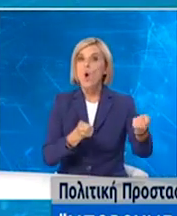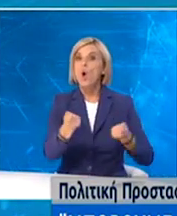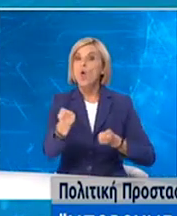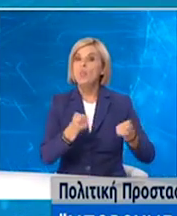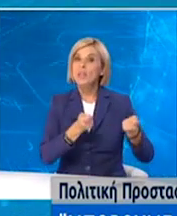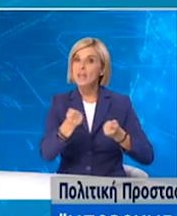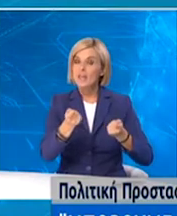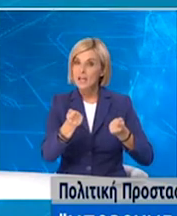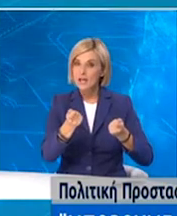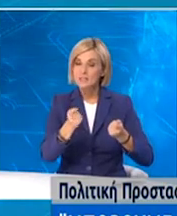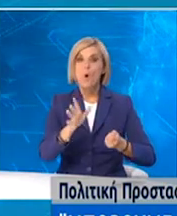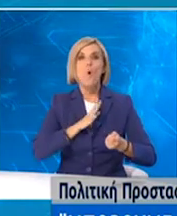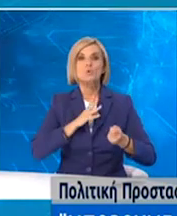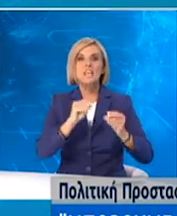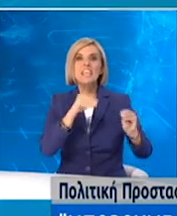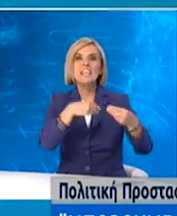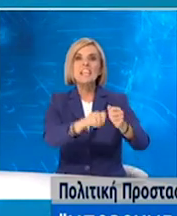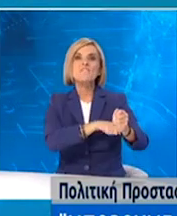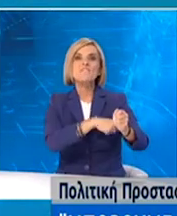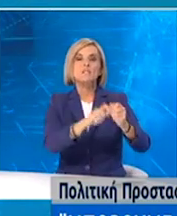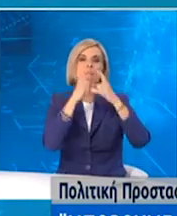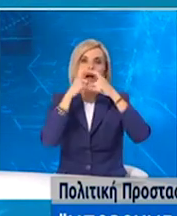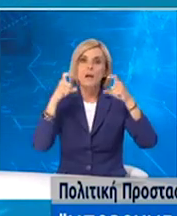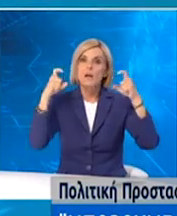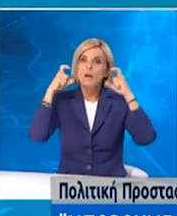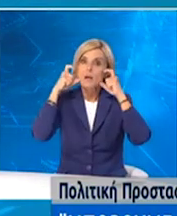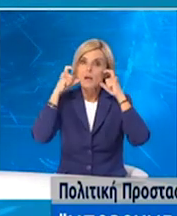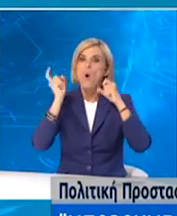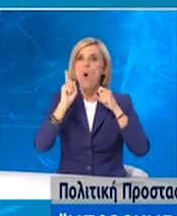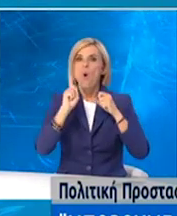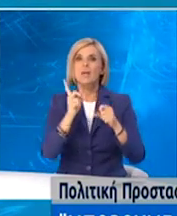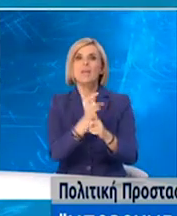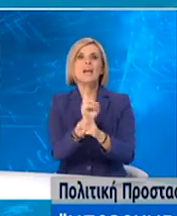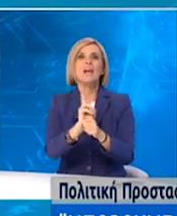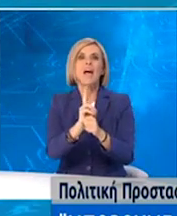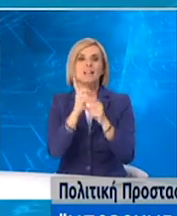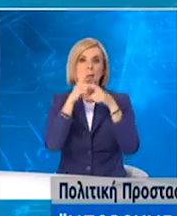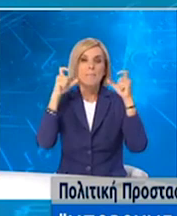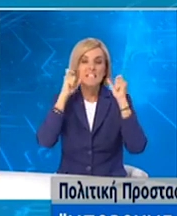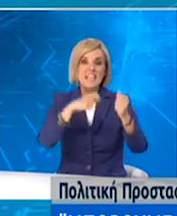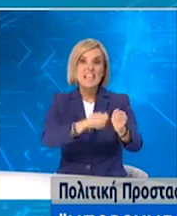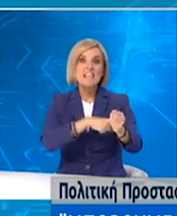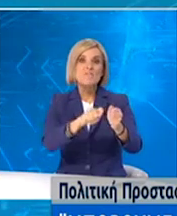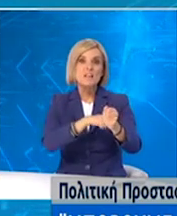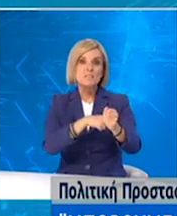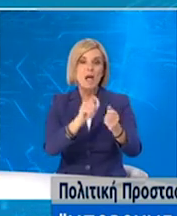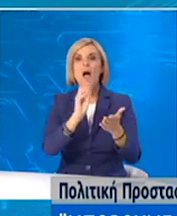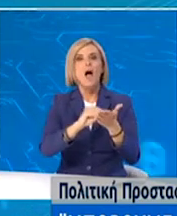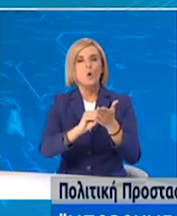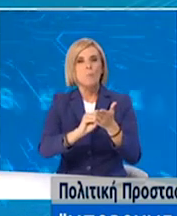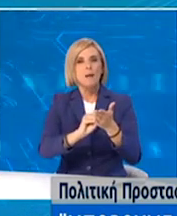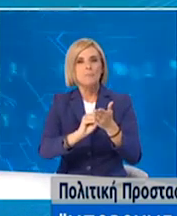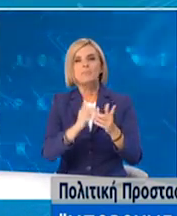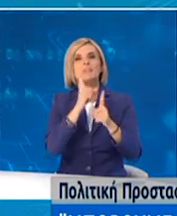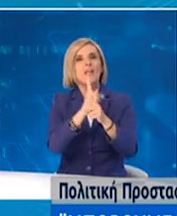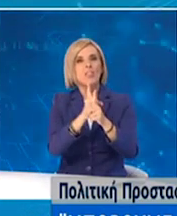κόσμος υφασμάτινες μάσκες, μη ιατρικές. Σας έχει απασχολήσει το θέμα της διάφανης πλαστικής μάσκας